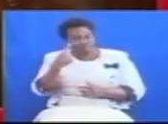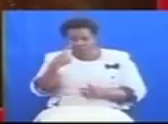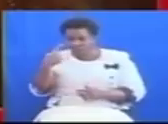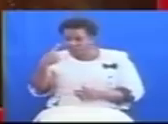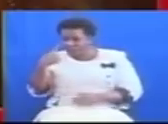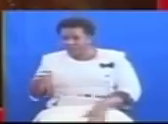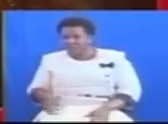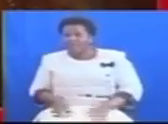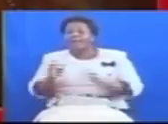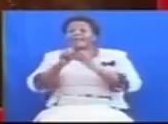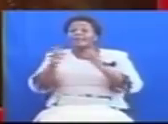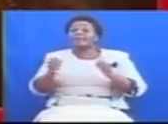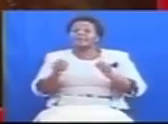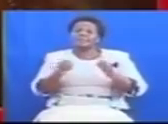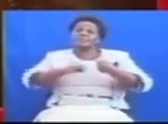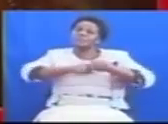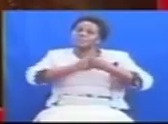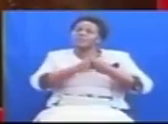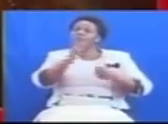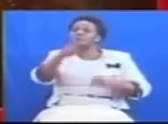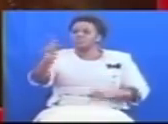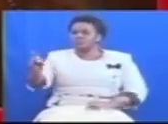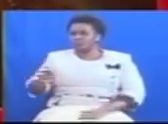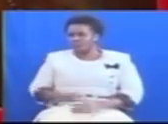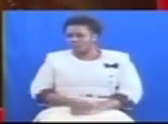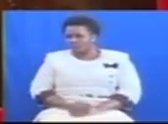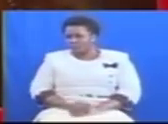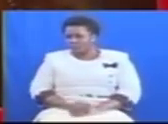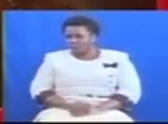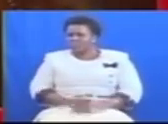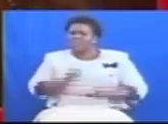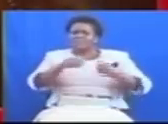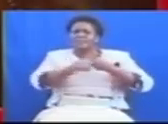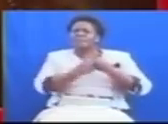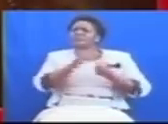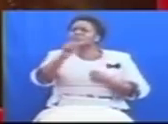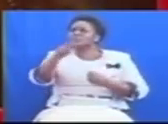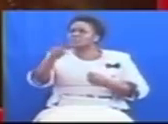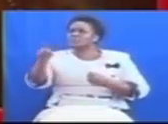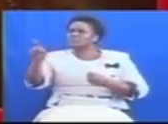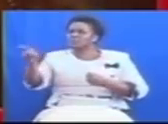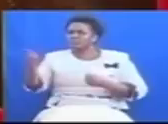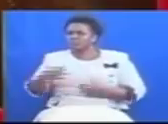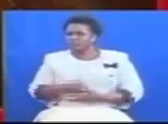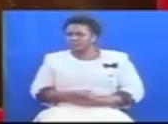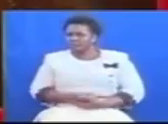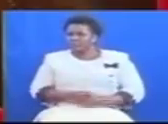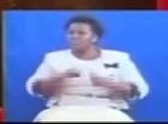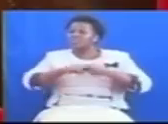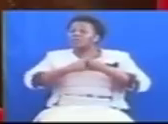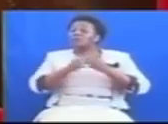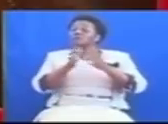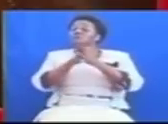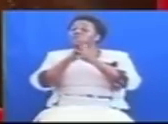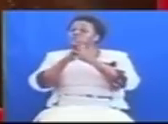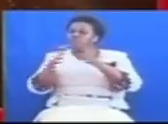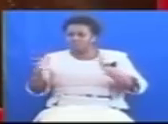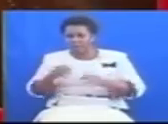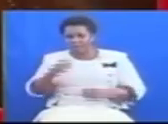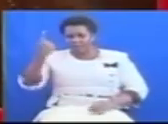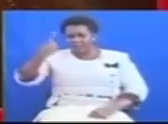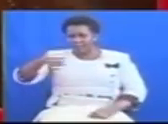na mahusiano. Hiyo haikataliwi. Ziko changamoto kubwa za